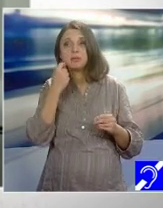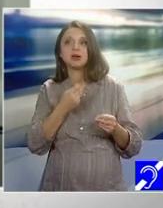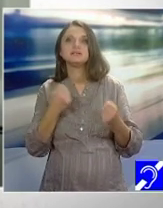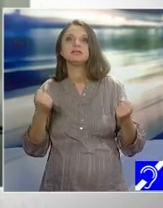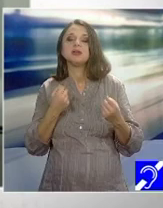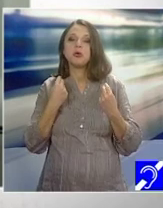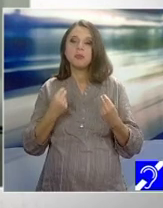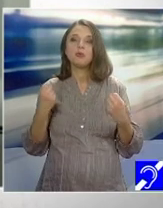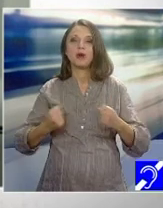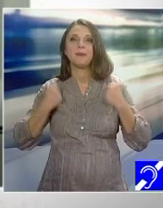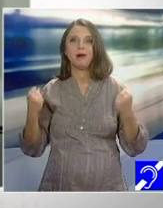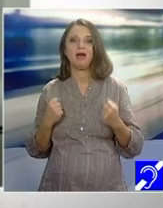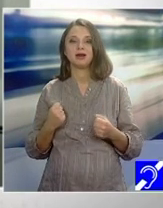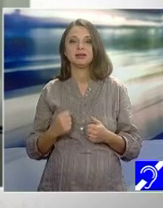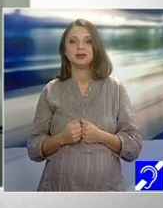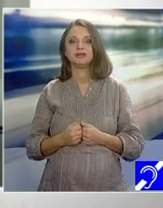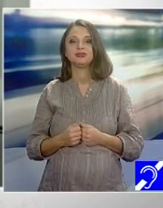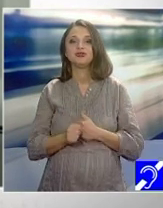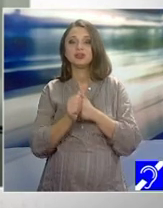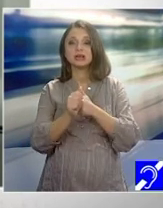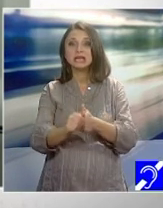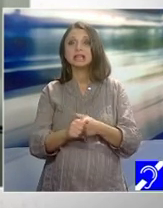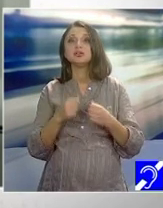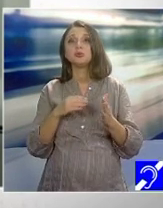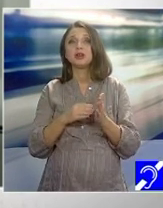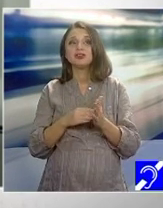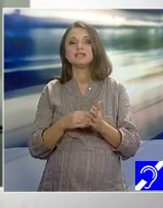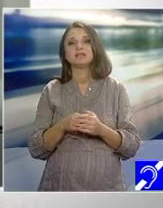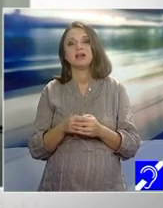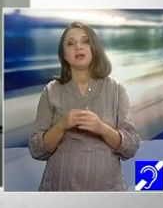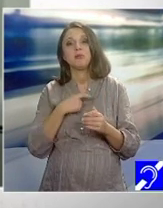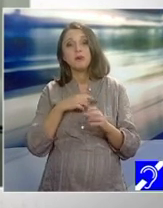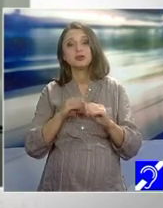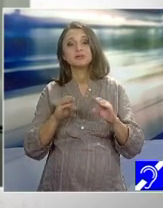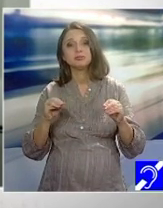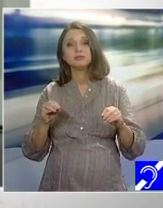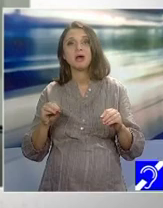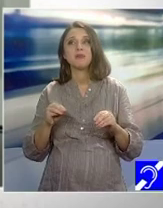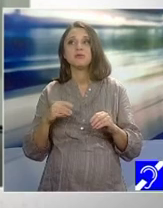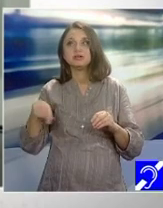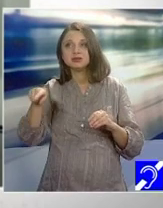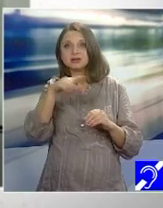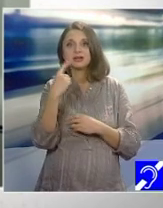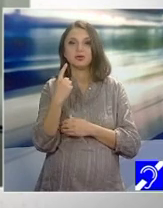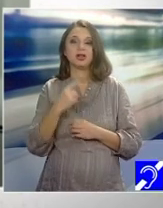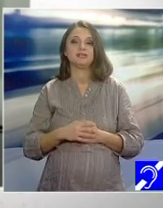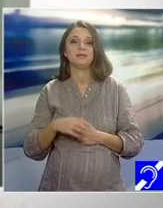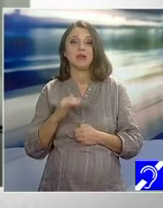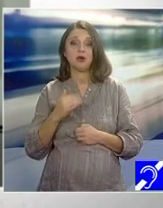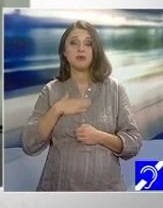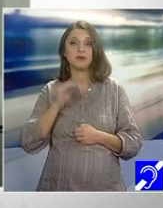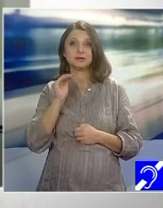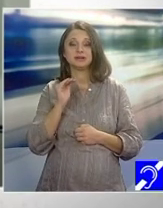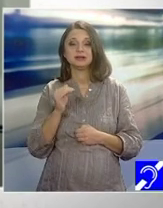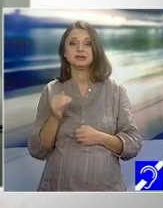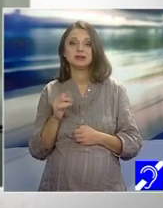de ghiduri atât de necesare se vor multiplica și în alte orașe. Vreau să te întreb acum, Andrei, care este traseul